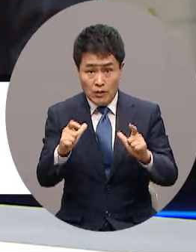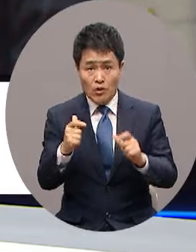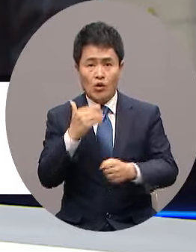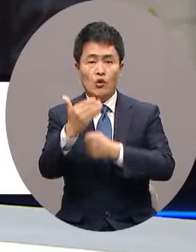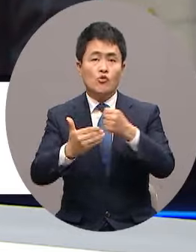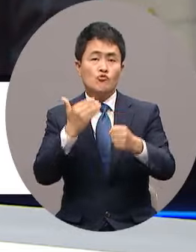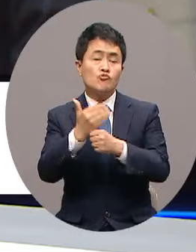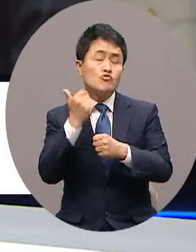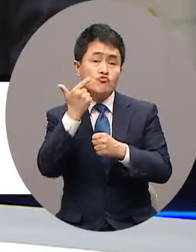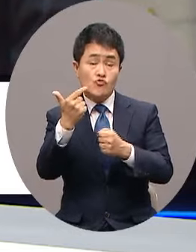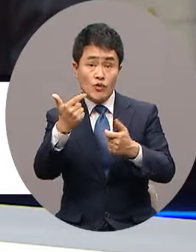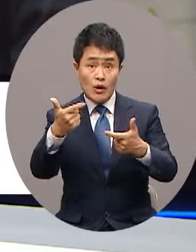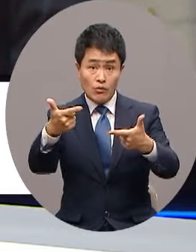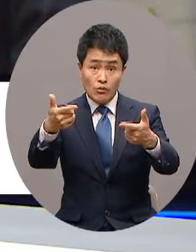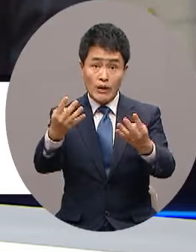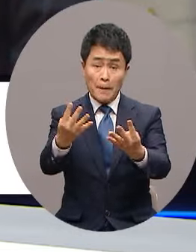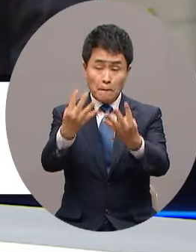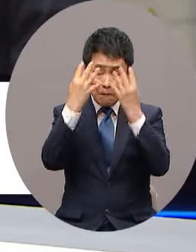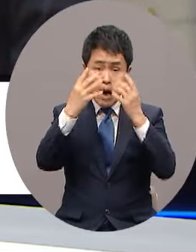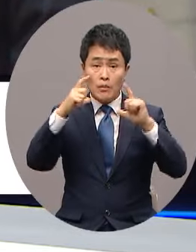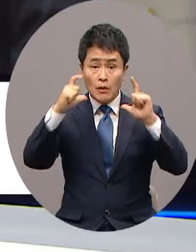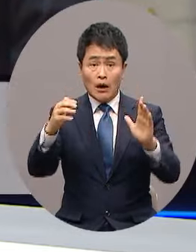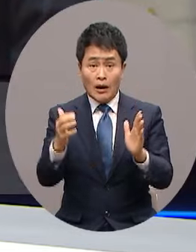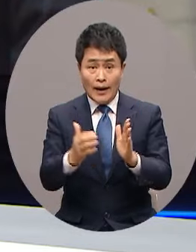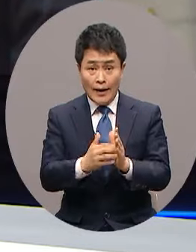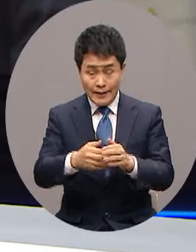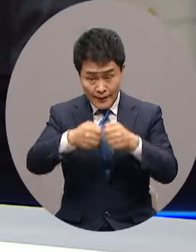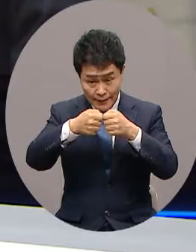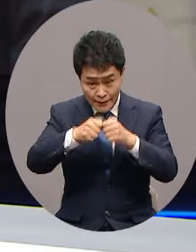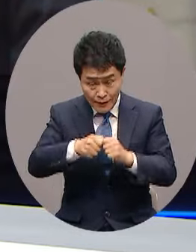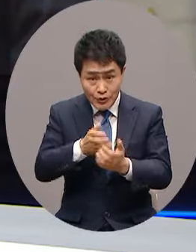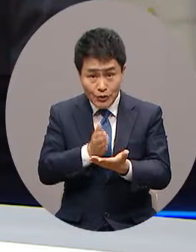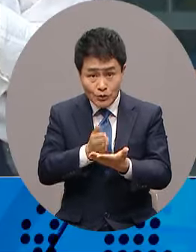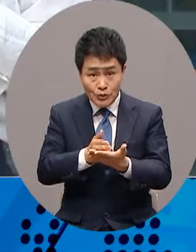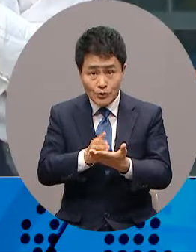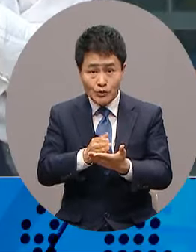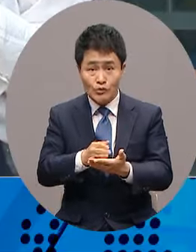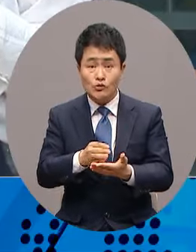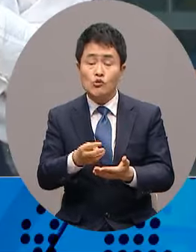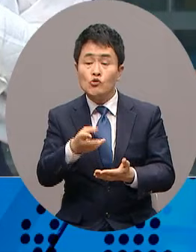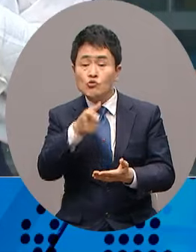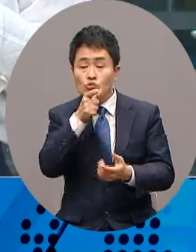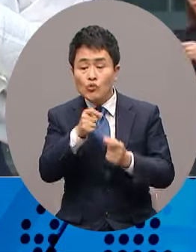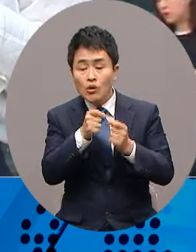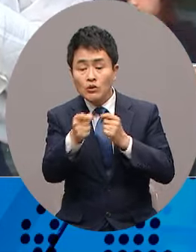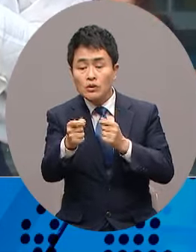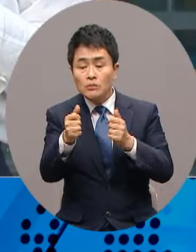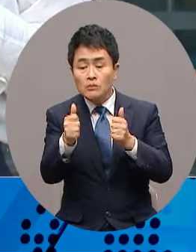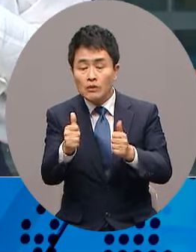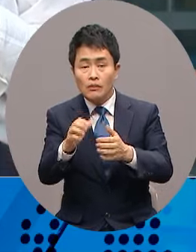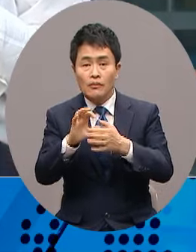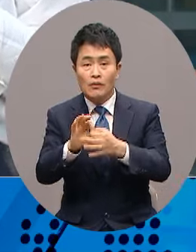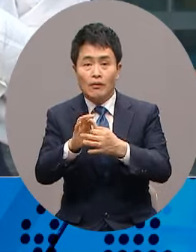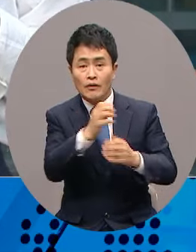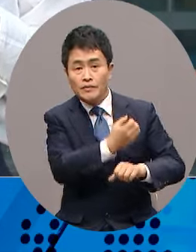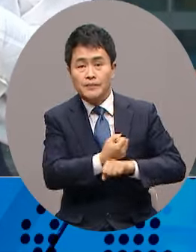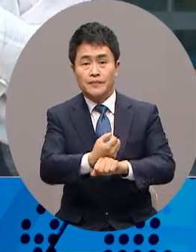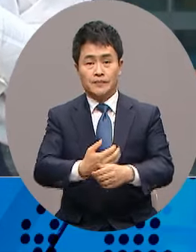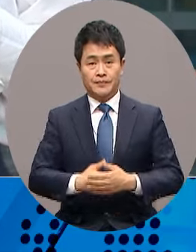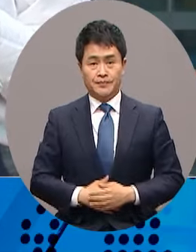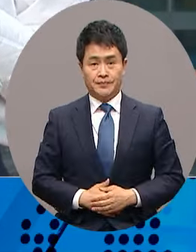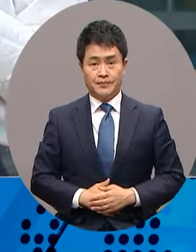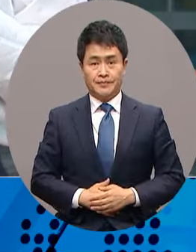징역형이 나왔는데요 자세한 내용은 수원 지방법원 연결해서 알아보겠습니다 정한솔 기자 전해